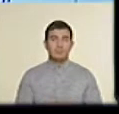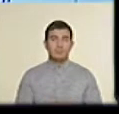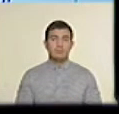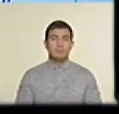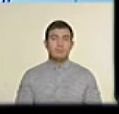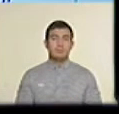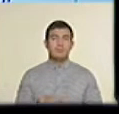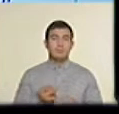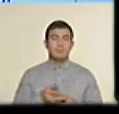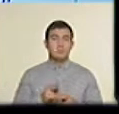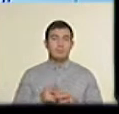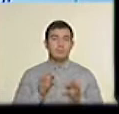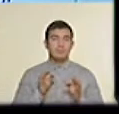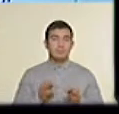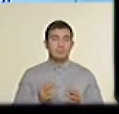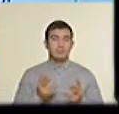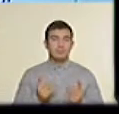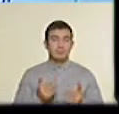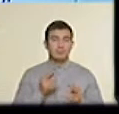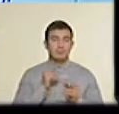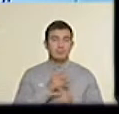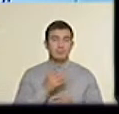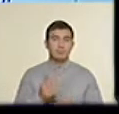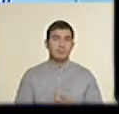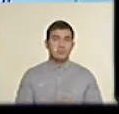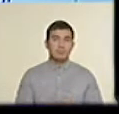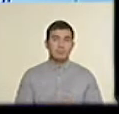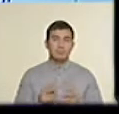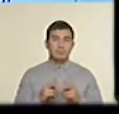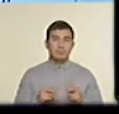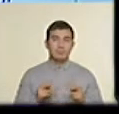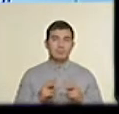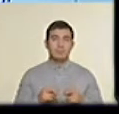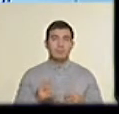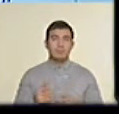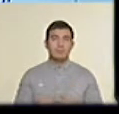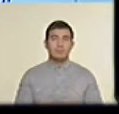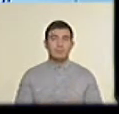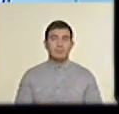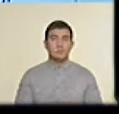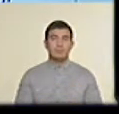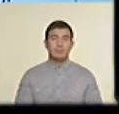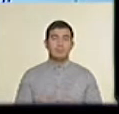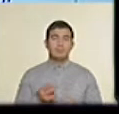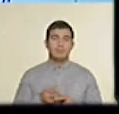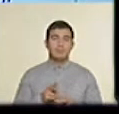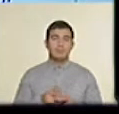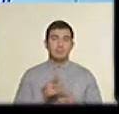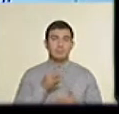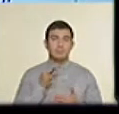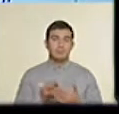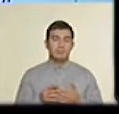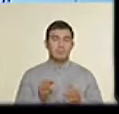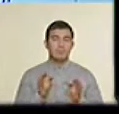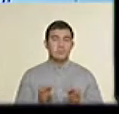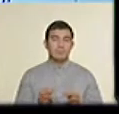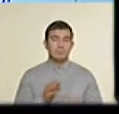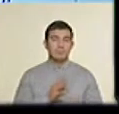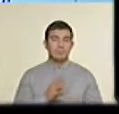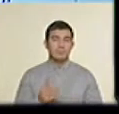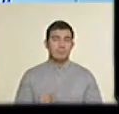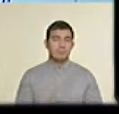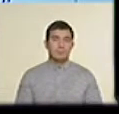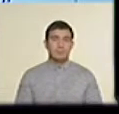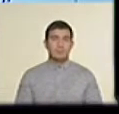o'quvchilar, ushbu tarifimiz to'g'ri keltirilganmi? Keling endi javobingizni tekshirib ko'ramiz. Demak, ushbu tarifimiz to'g'ri ko'rsatib